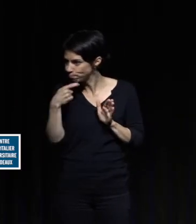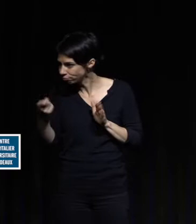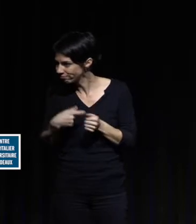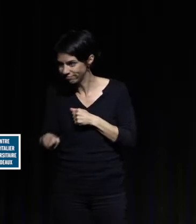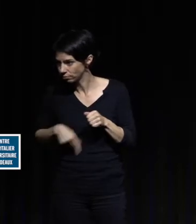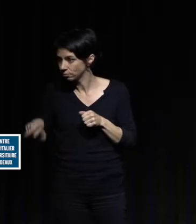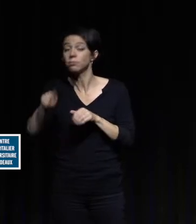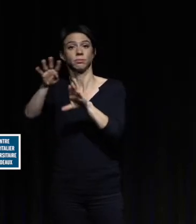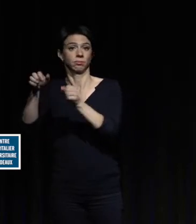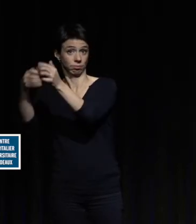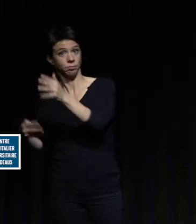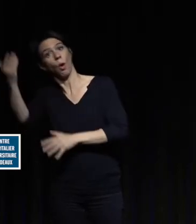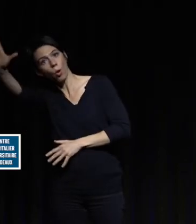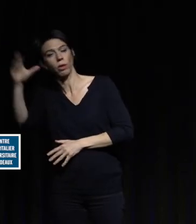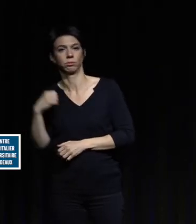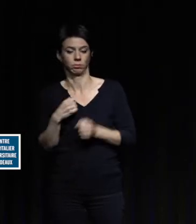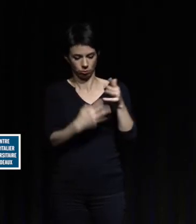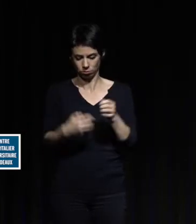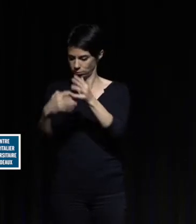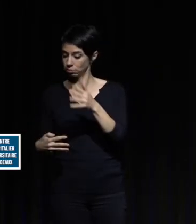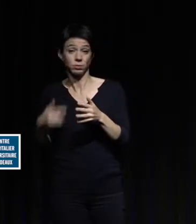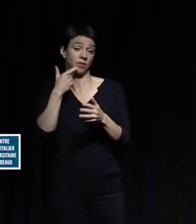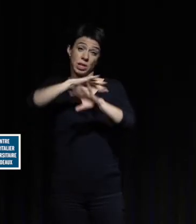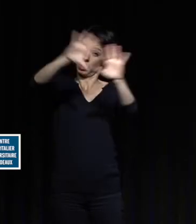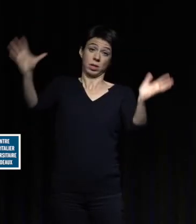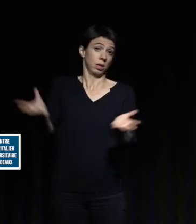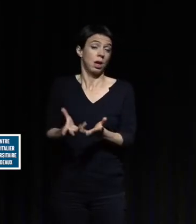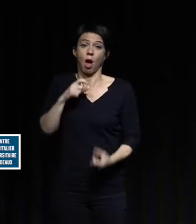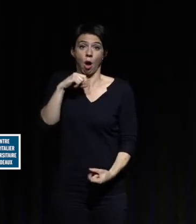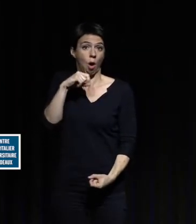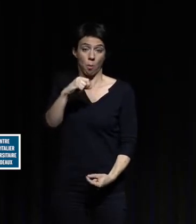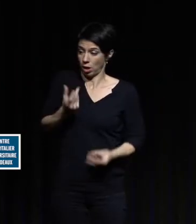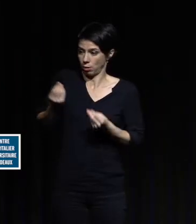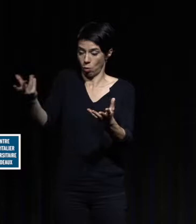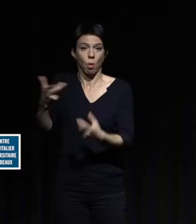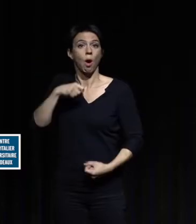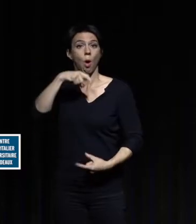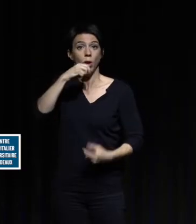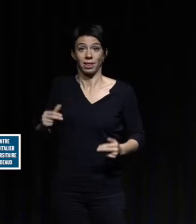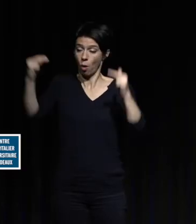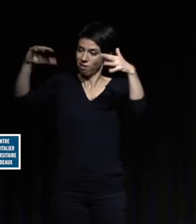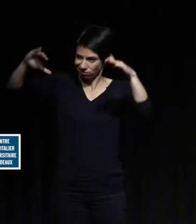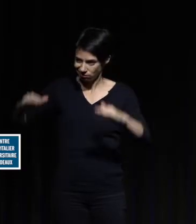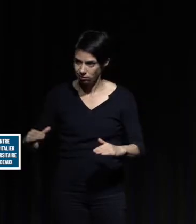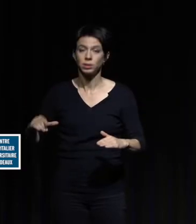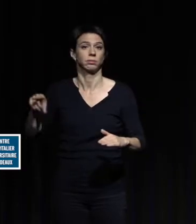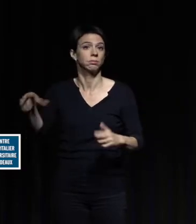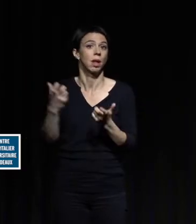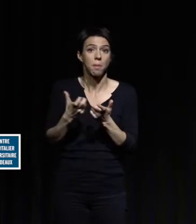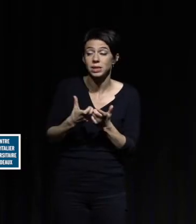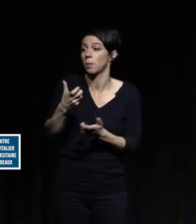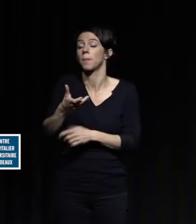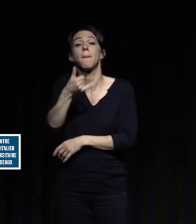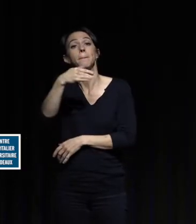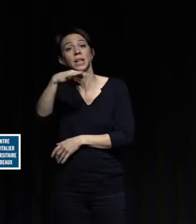ici. En gros, vous prenez tous les médicaments hormonaux qui abaissent le niveau hormonal chez la femme, et donc contraception